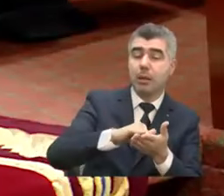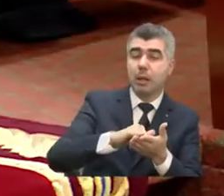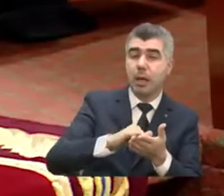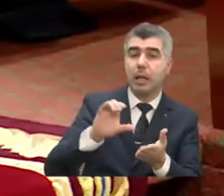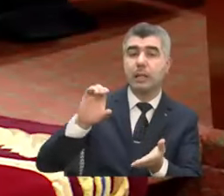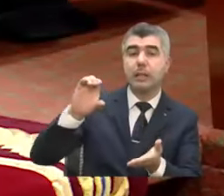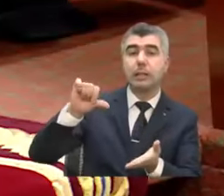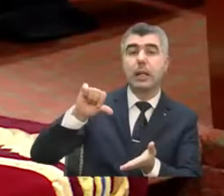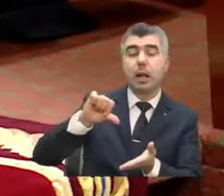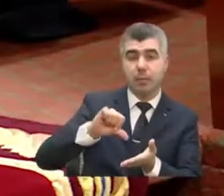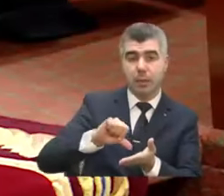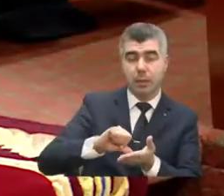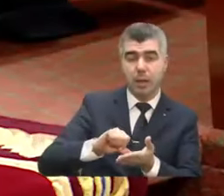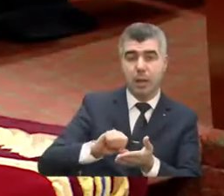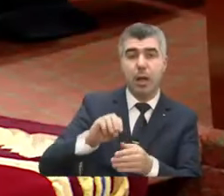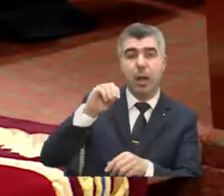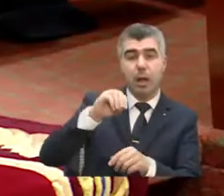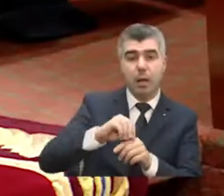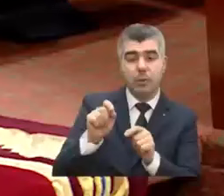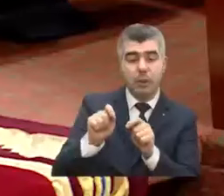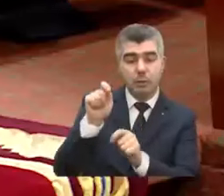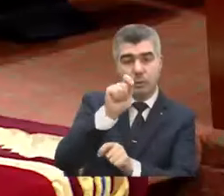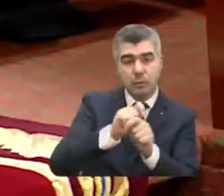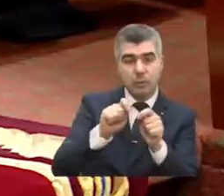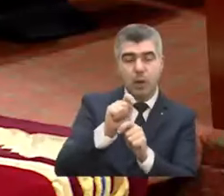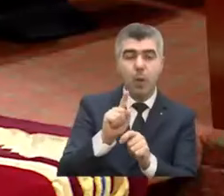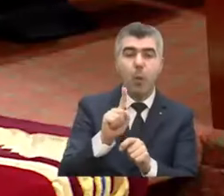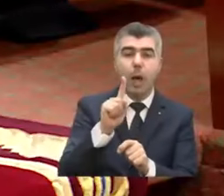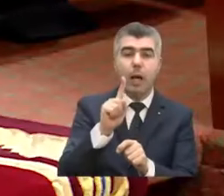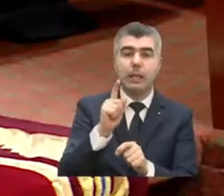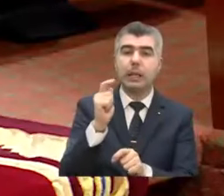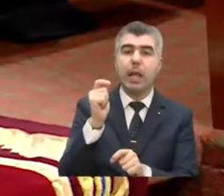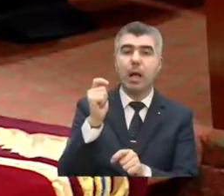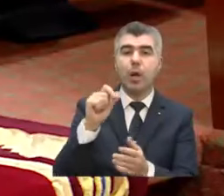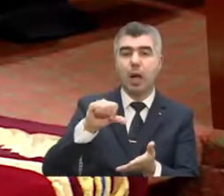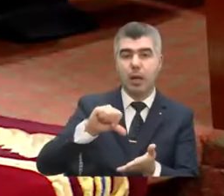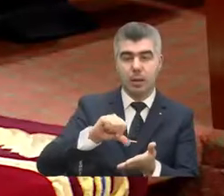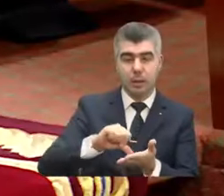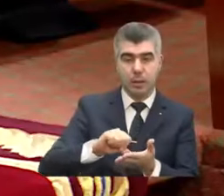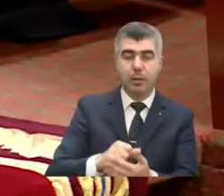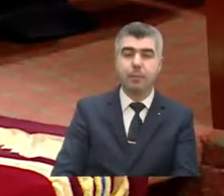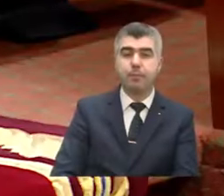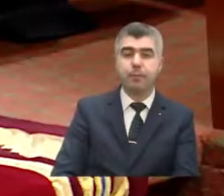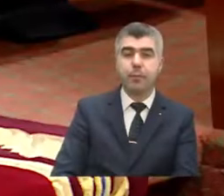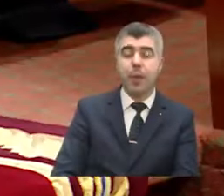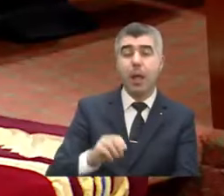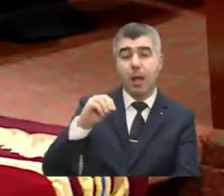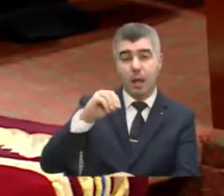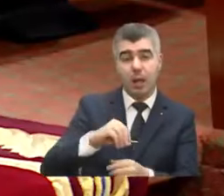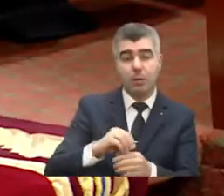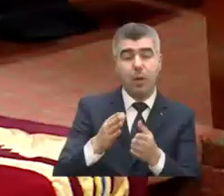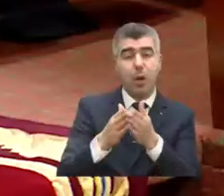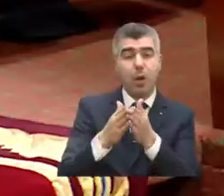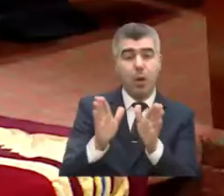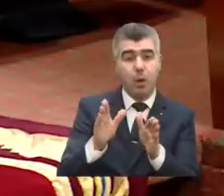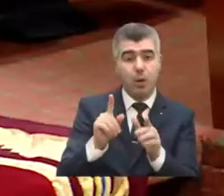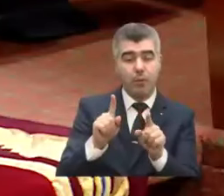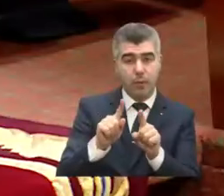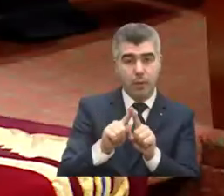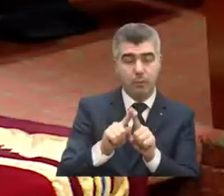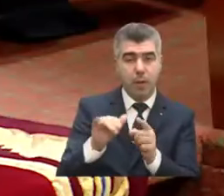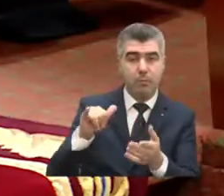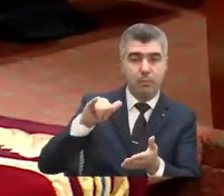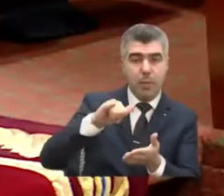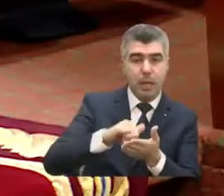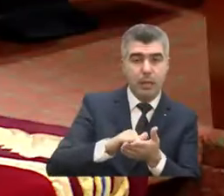البيضاء، إعادة تهيئة محطة واحد لمطار طنجة بن بطوطة، تمديد وتأهيل مدرج طيران